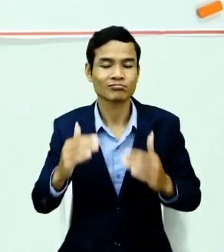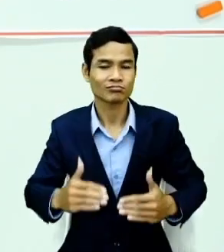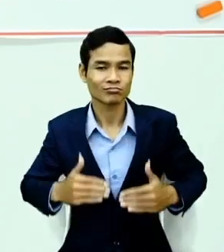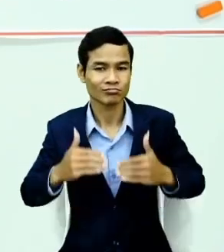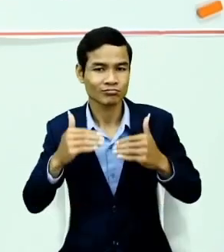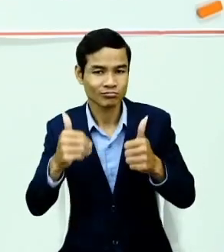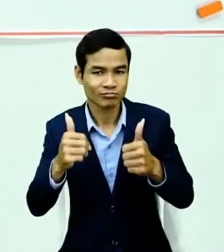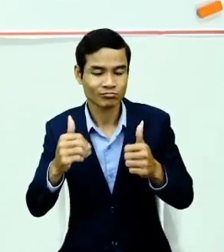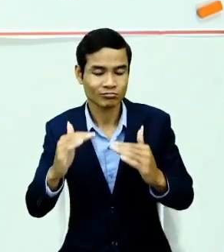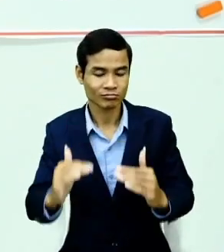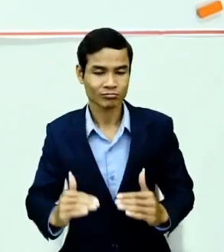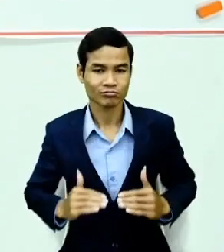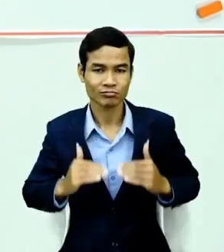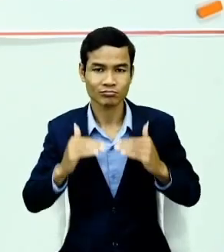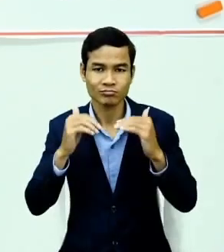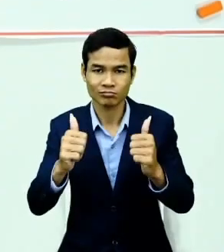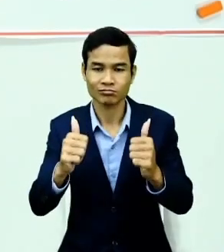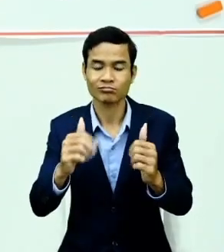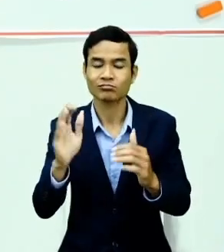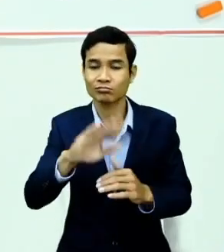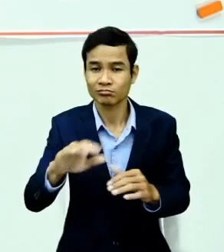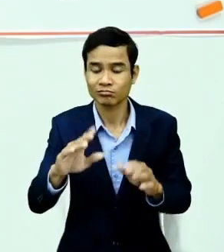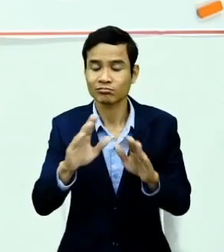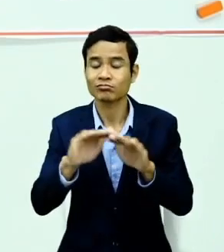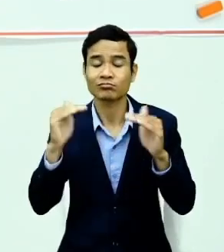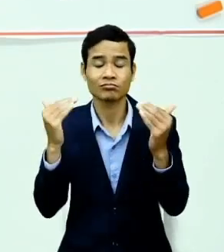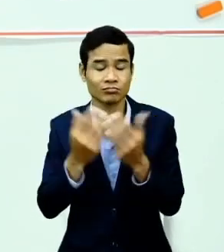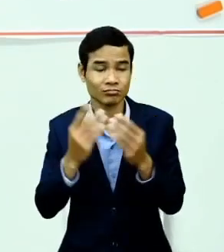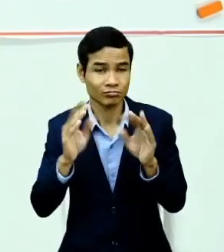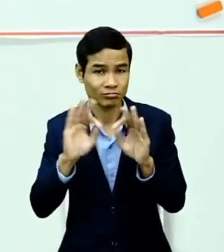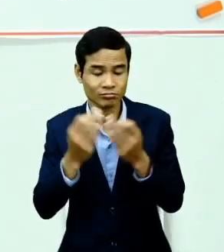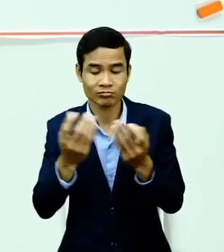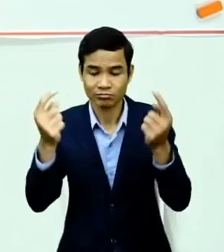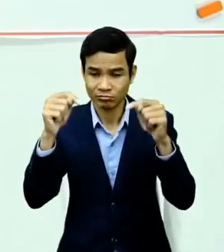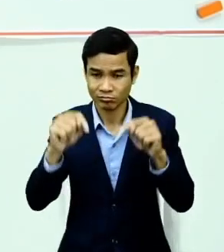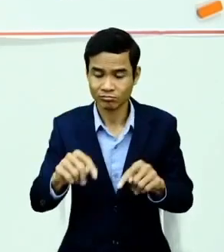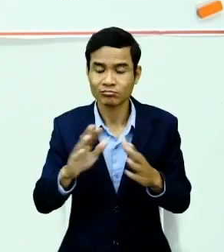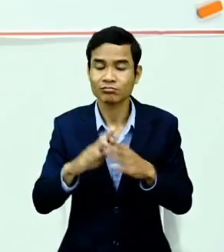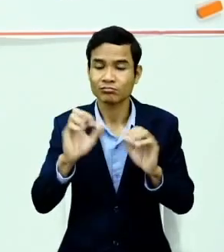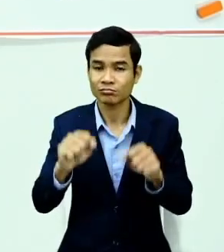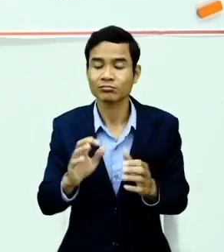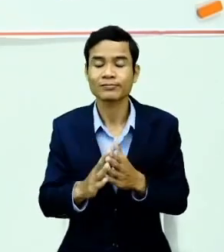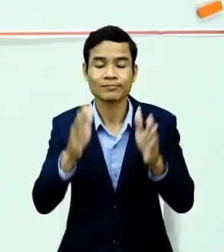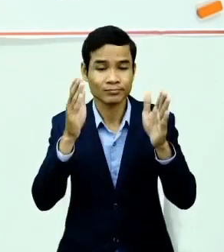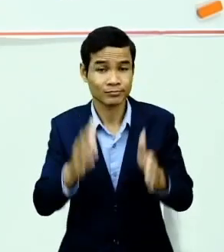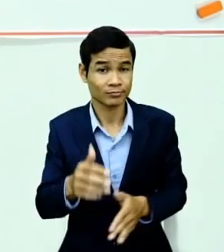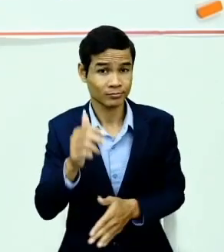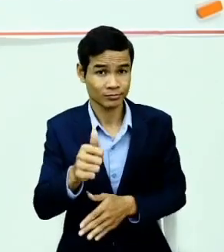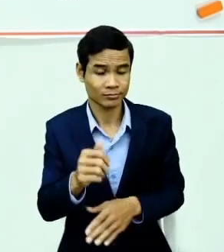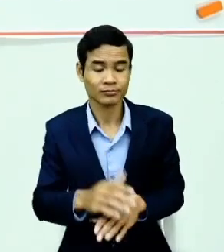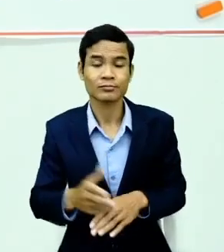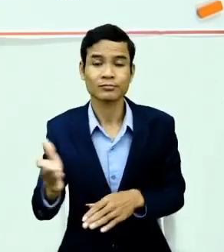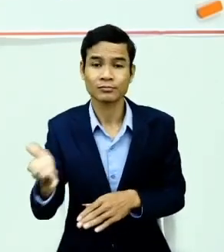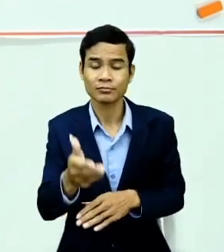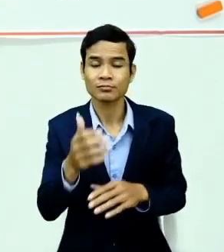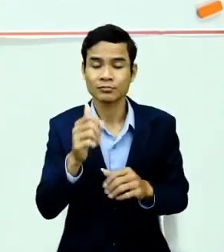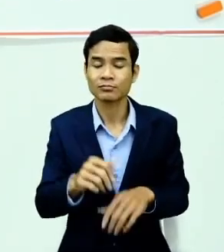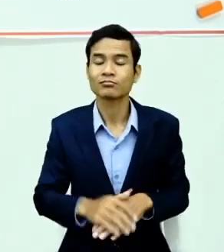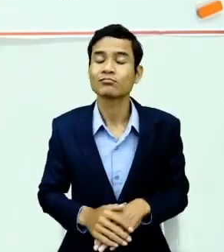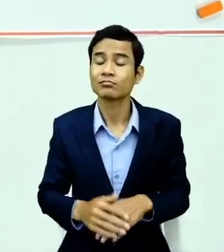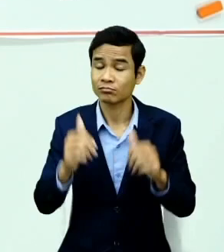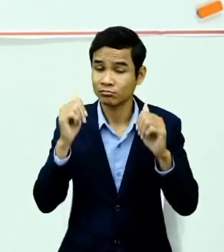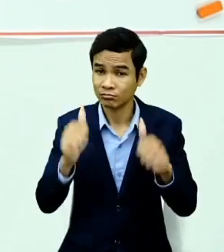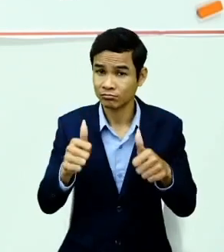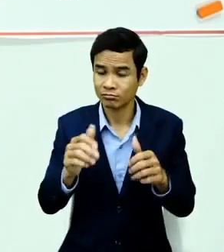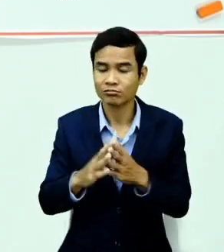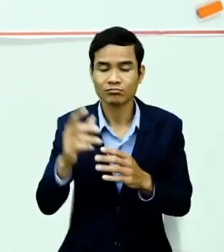bằng côn nó con nó chà chân sẽ mà chết cửa xa ní tự lọ mà quên cứ quát chia mình nụ lọ chà lọ cứ